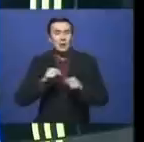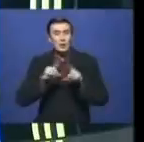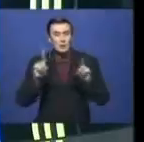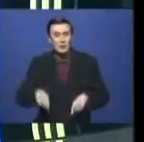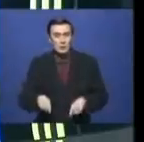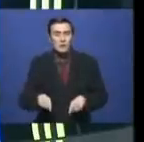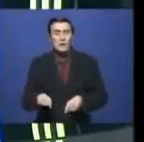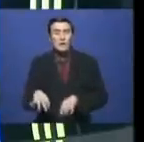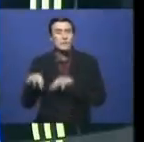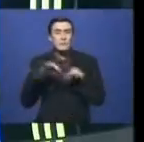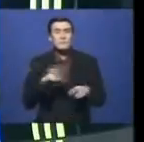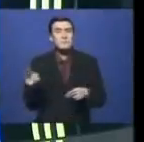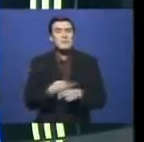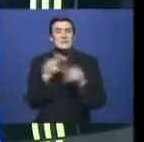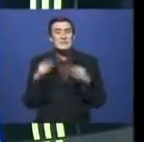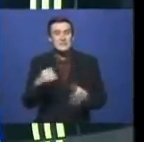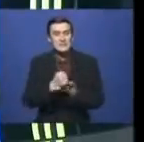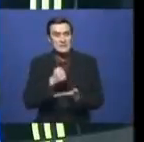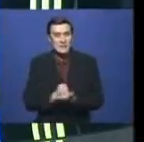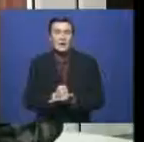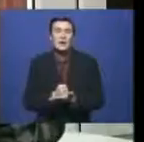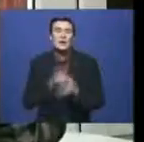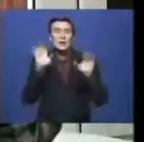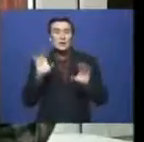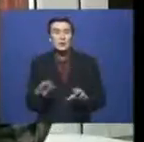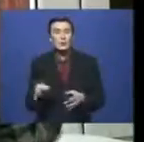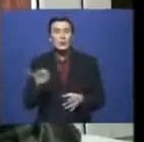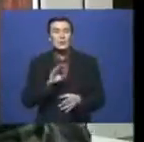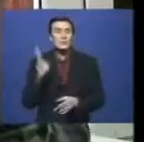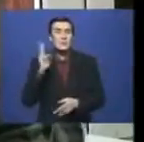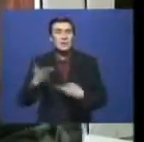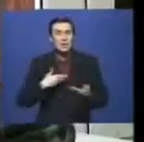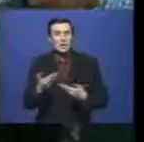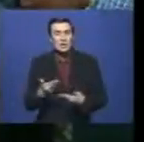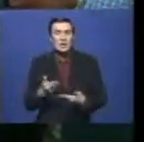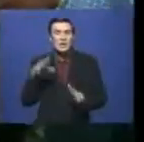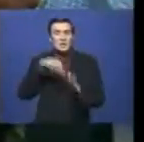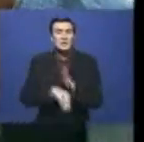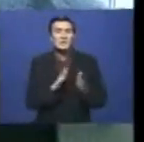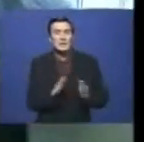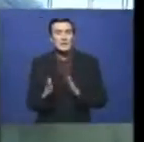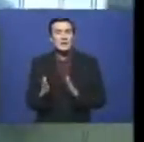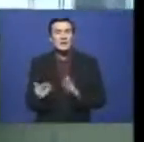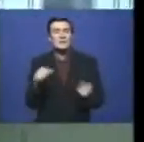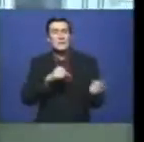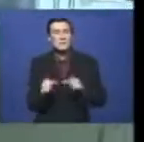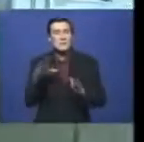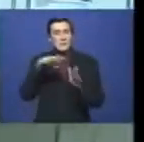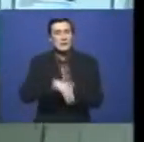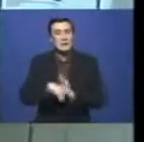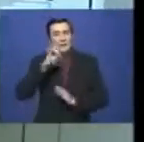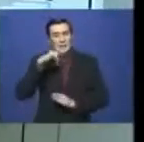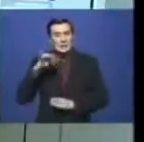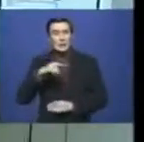стран передвигаться без визы. Еще один законопроект, затрагивающий дипломатические отношения, касался порядка взаимного пребывания граждан Казахстана